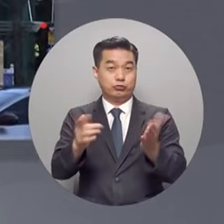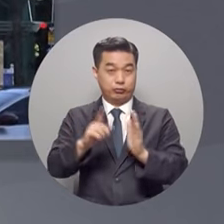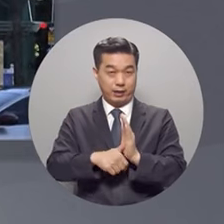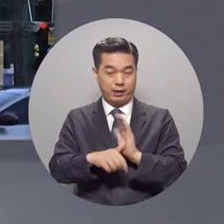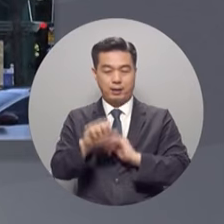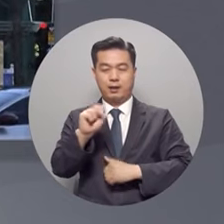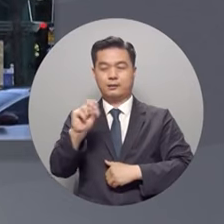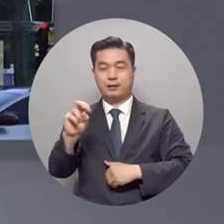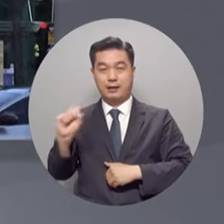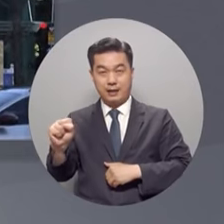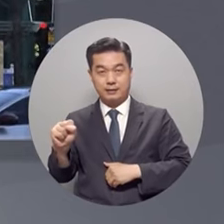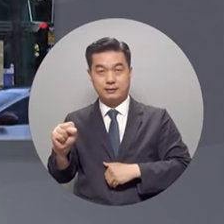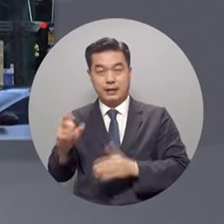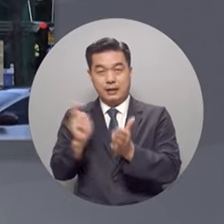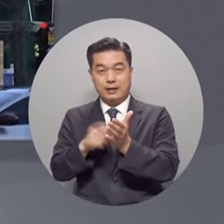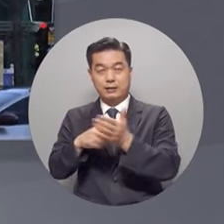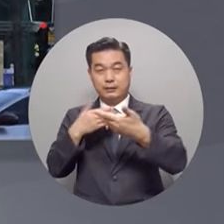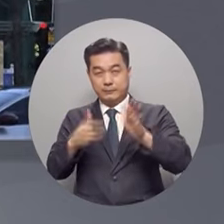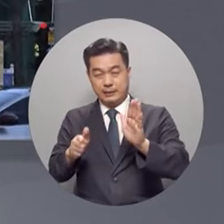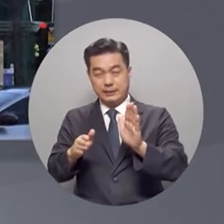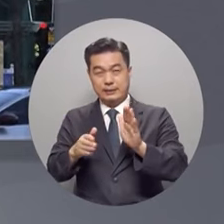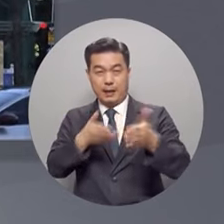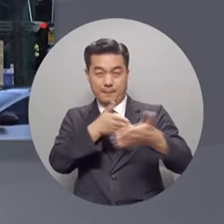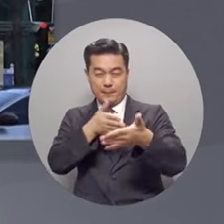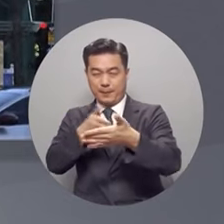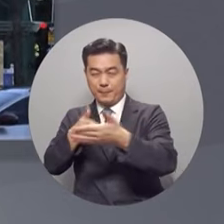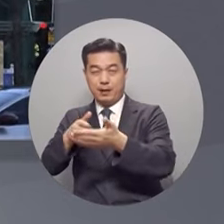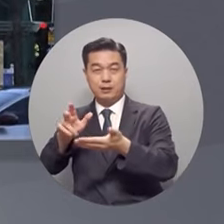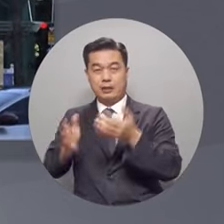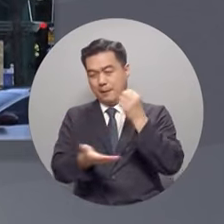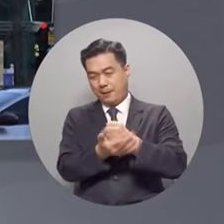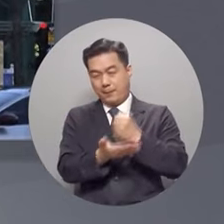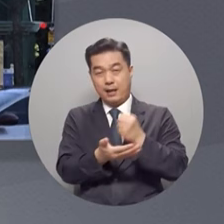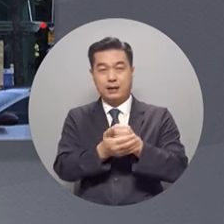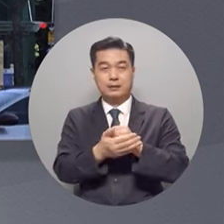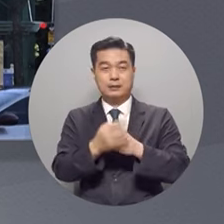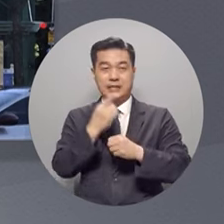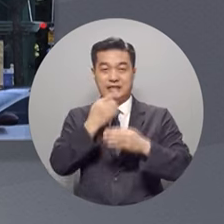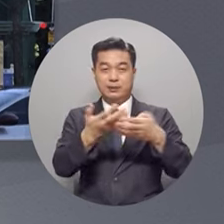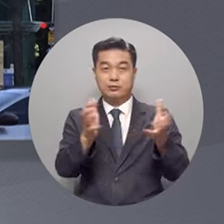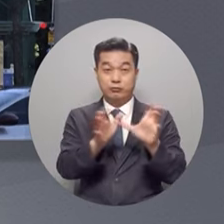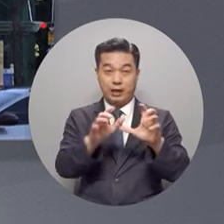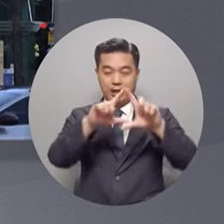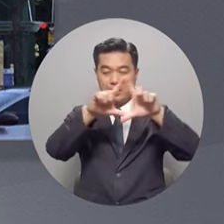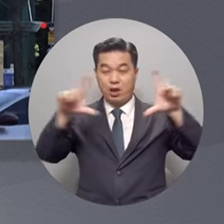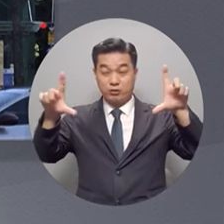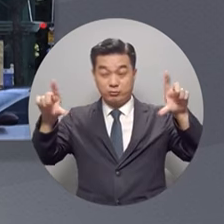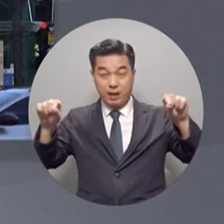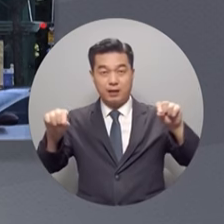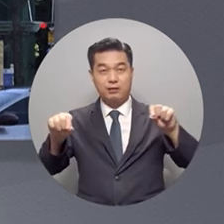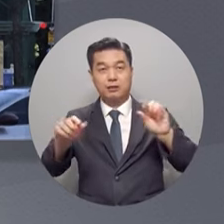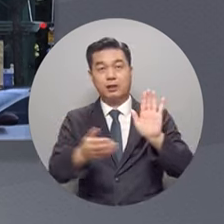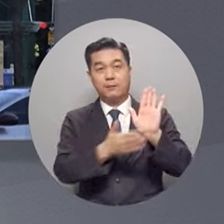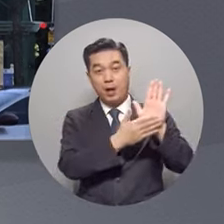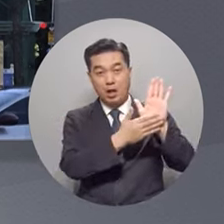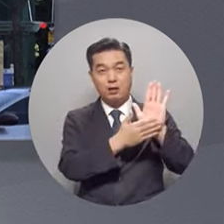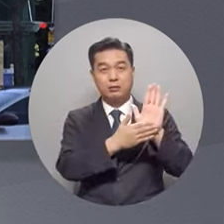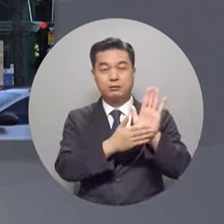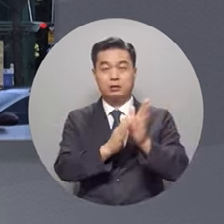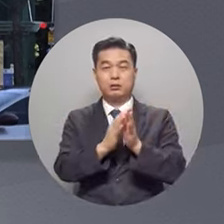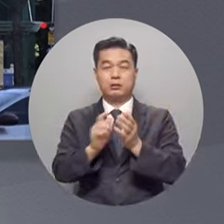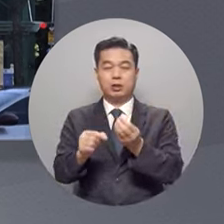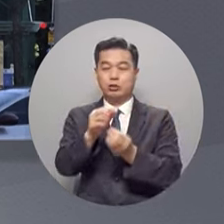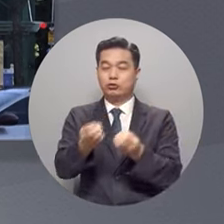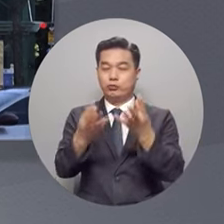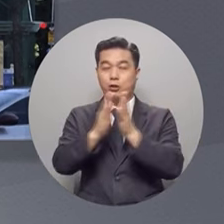SNS에 응급실 뺑뺑이 사태를 비판하는 더불어민주당의 현수막 사진과 함께 추석 기도, 가짜뉴스에 속지